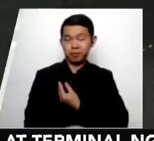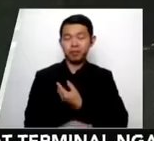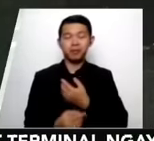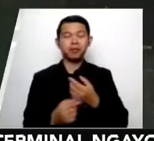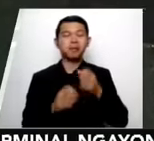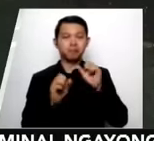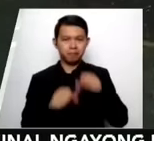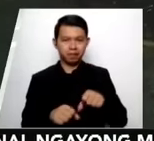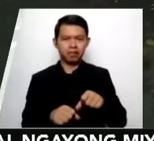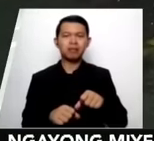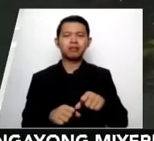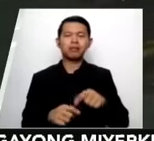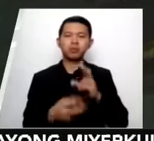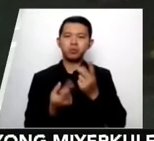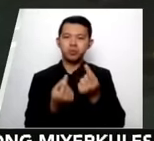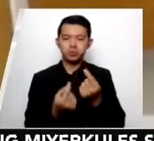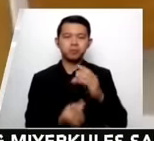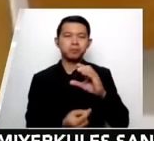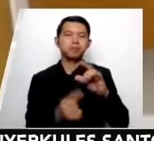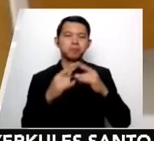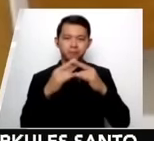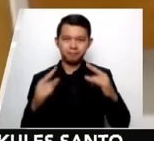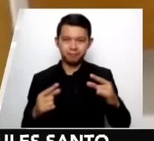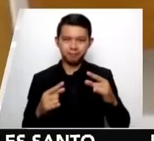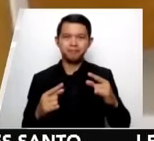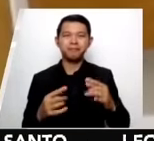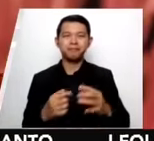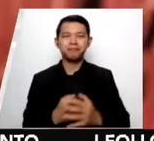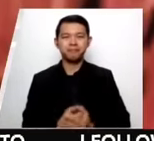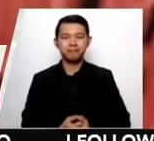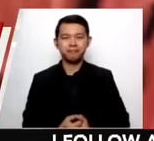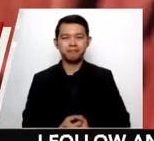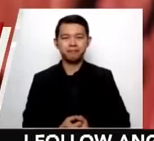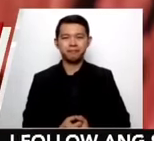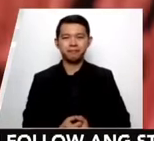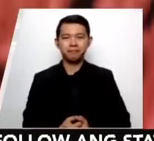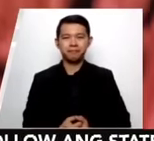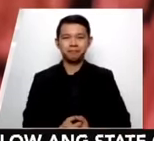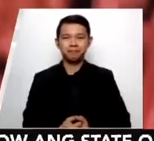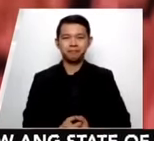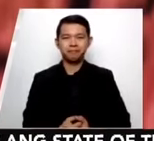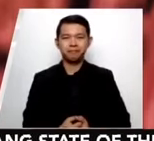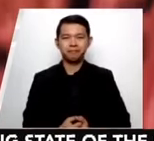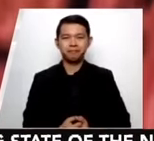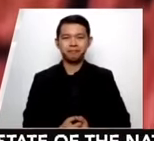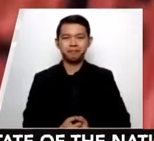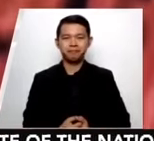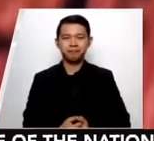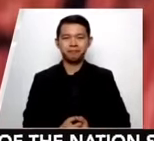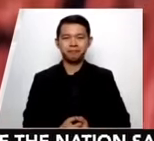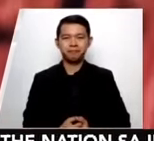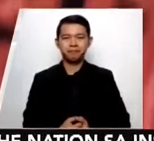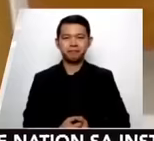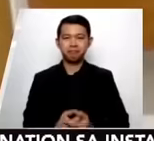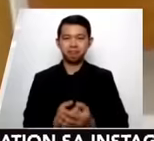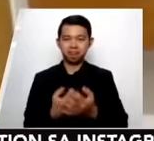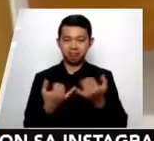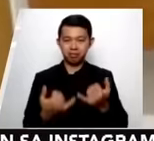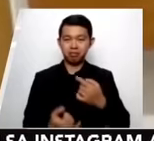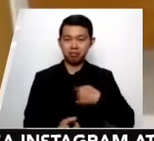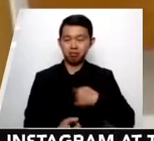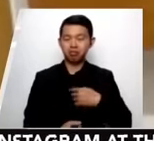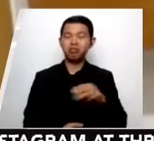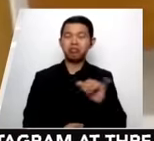ang City of Pines. Go for it pag ganun, na katulad ko kayo na may takot sa heights. Kakaroon pa talaga